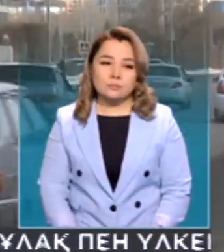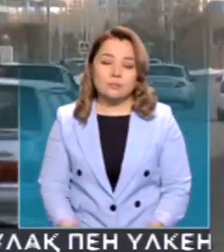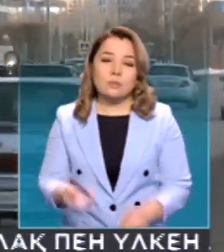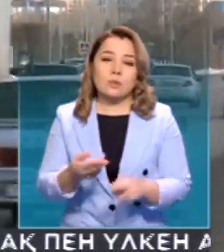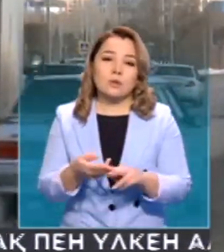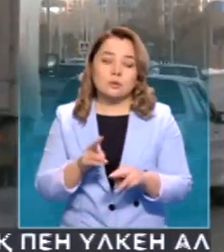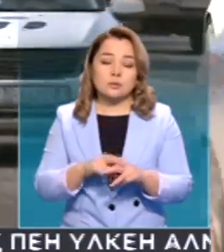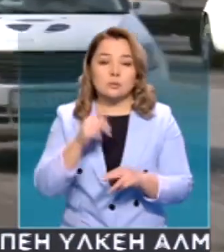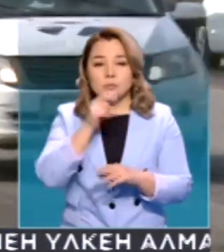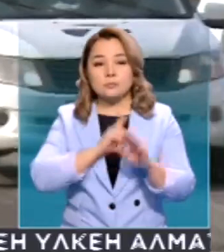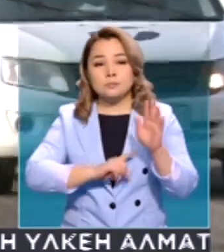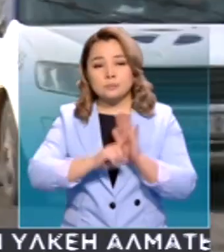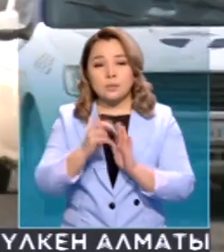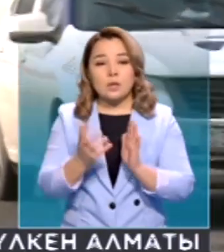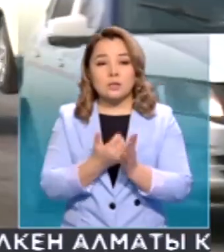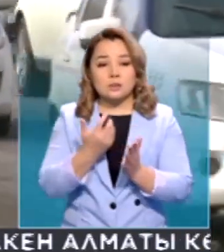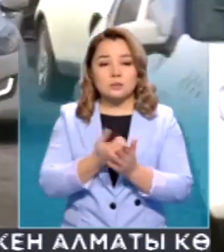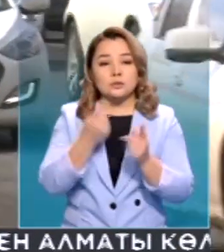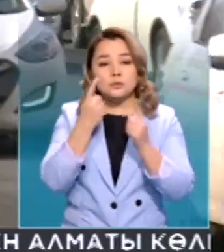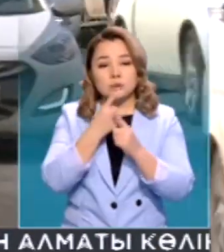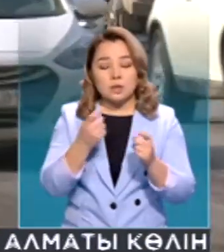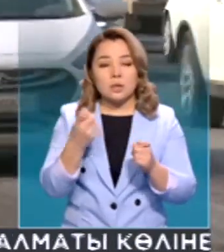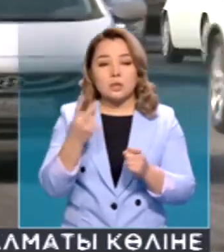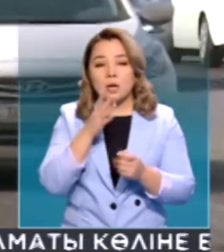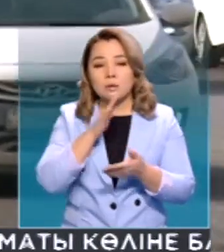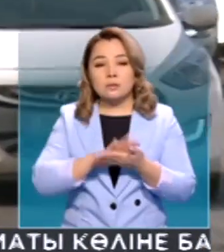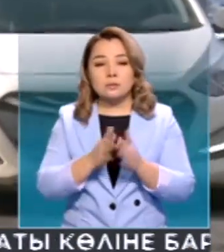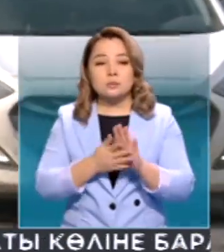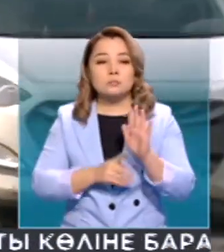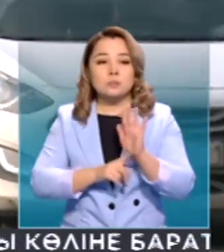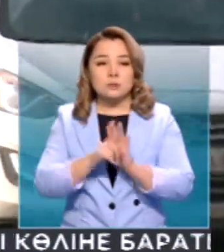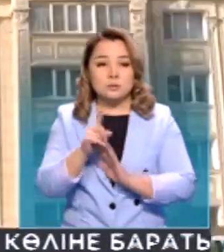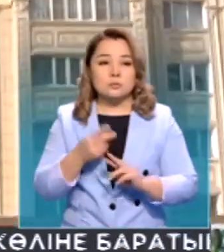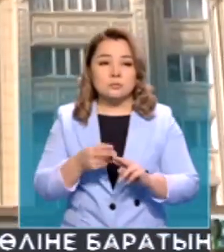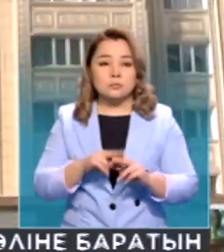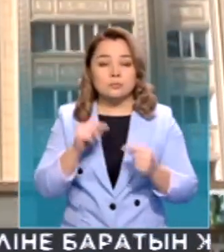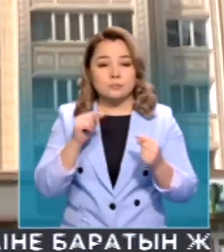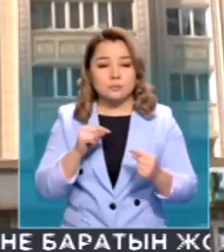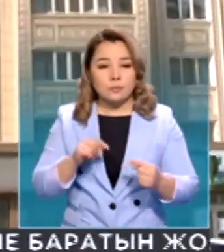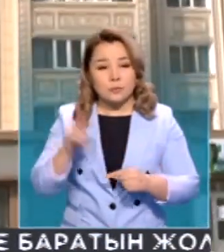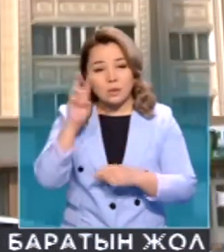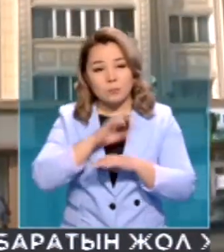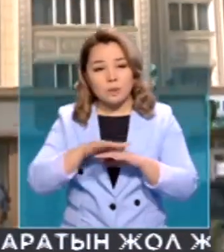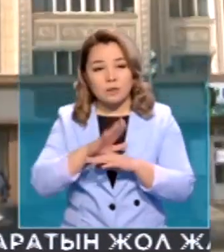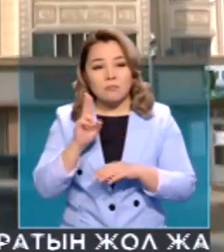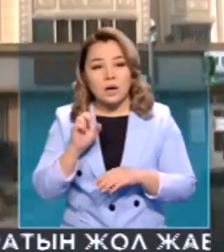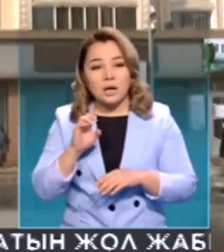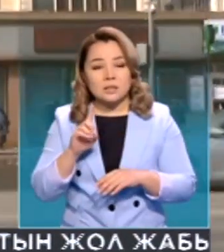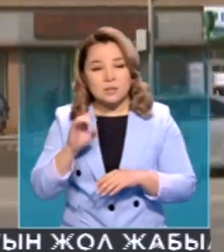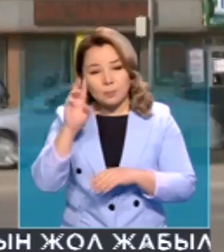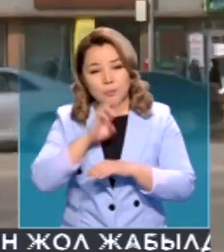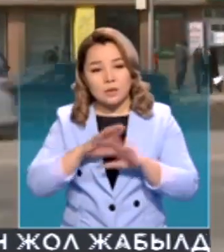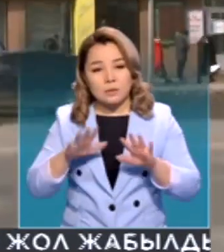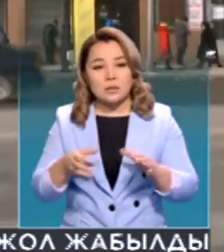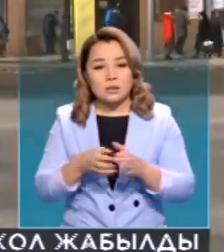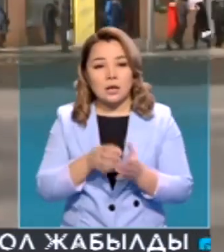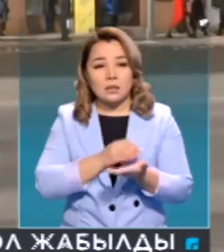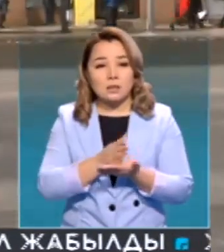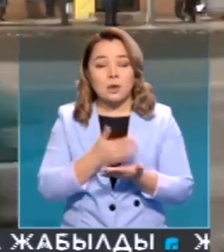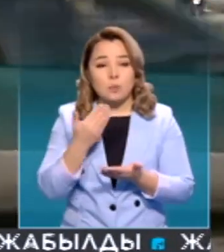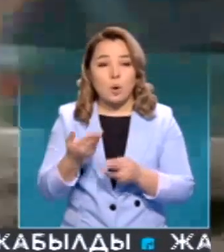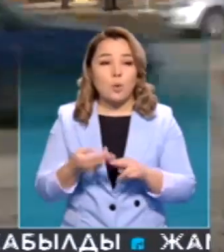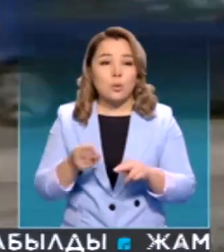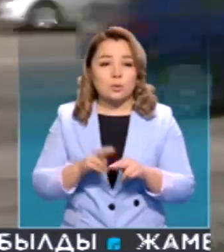Сондай-ақ биылдан бастап табысты жария етудің екінші кезеңі басталады. Оған сай мемлекеттік және квази-мемлекеттік мекеме қызметкерлері